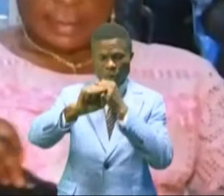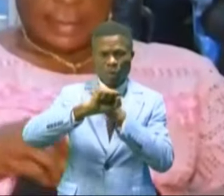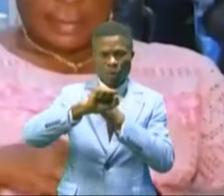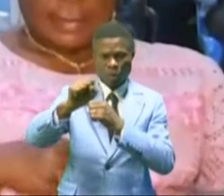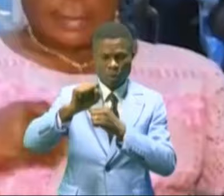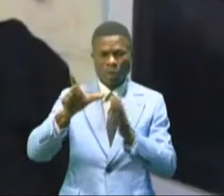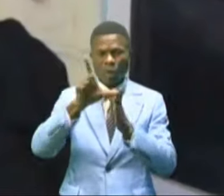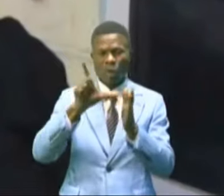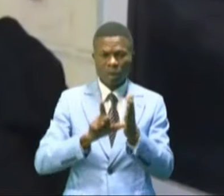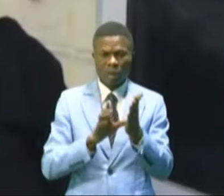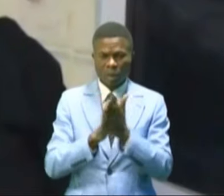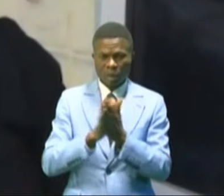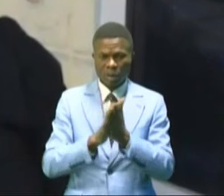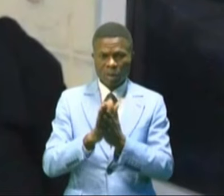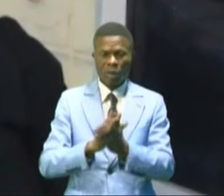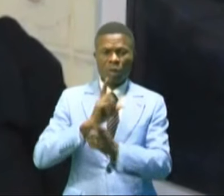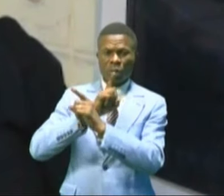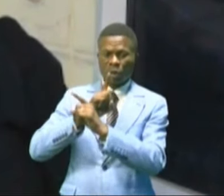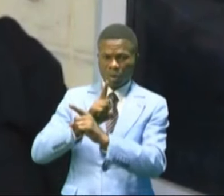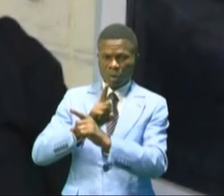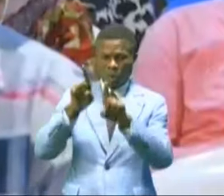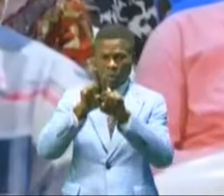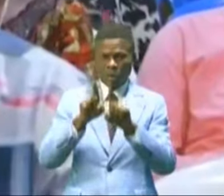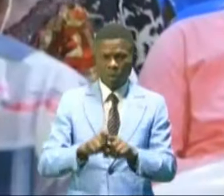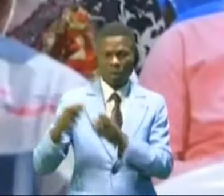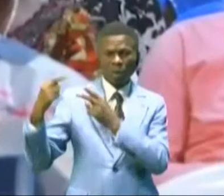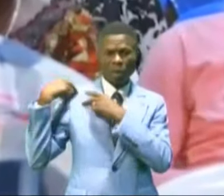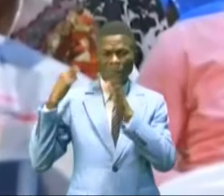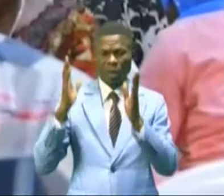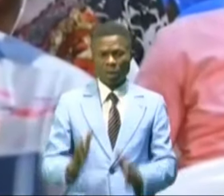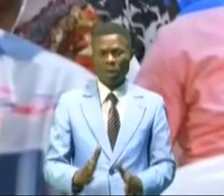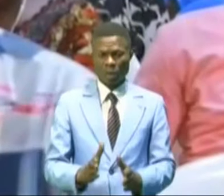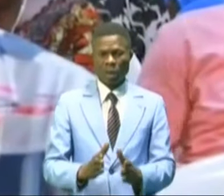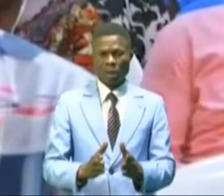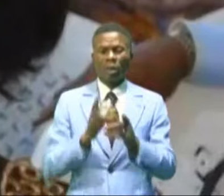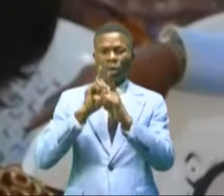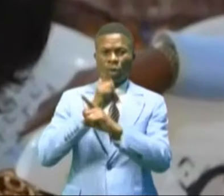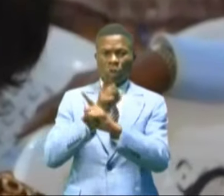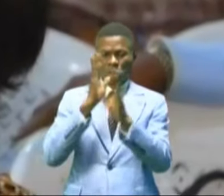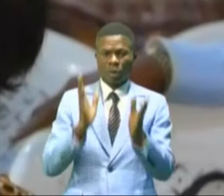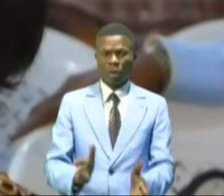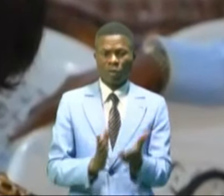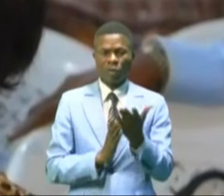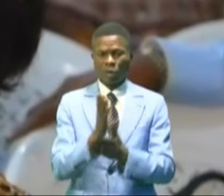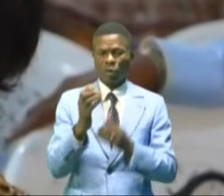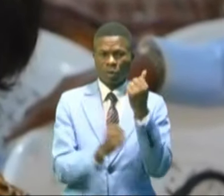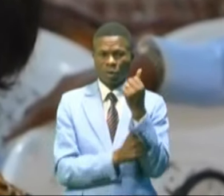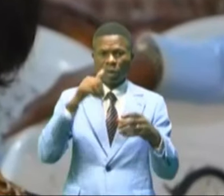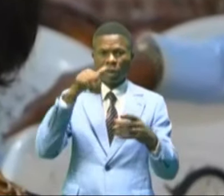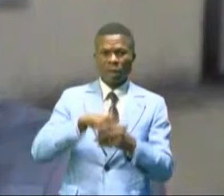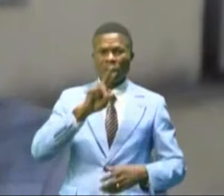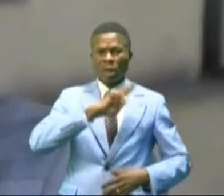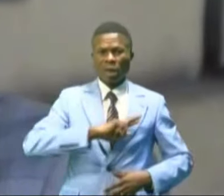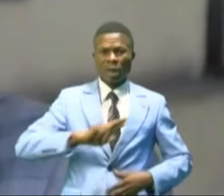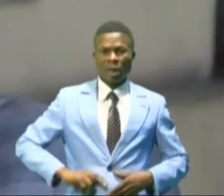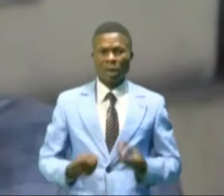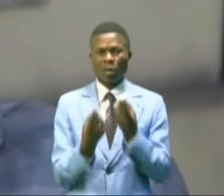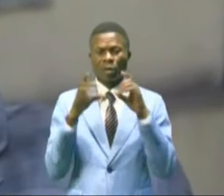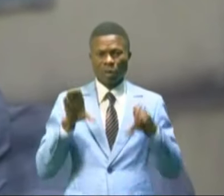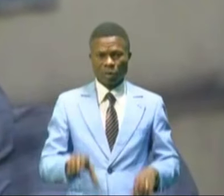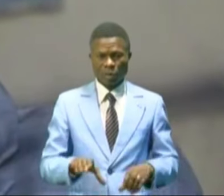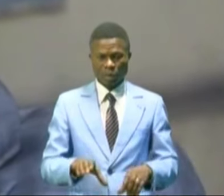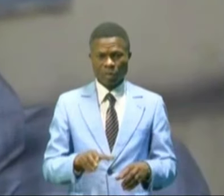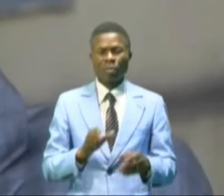la loi relative à la protection et à la responsabilité des défenseurs des droits de l'homme en République démocratique du Congo.